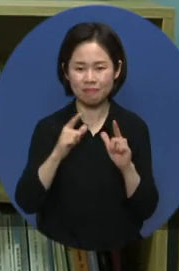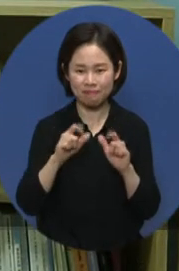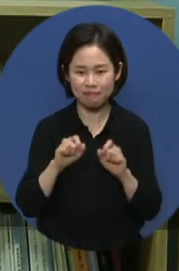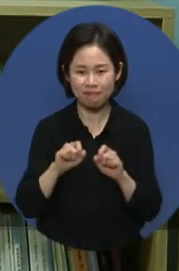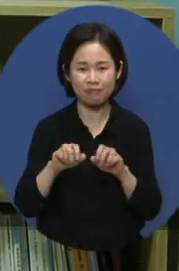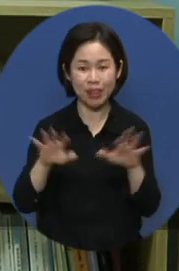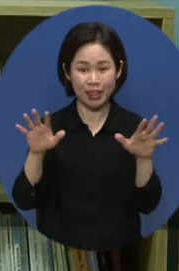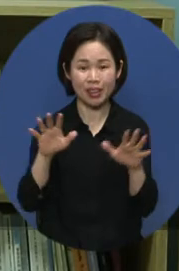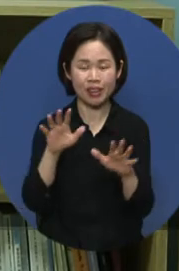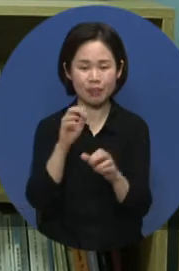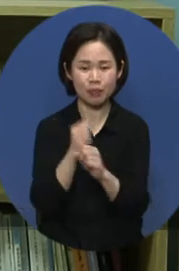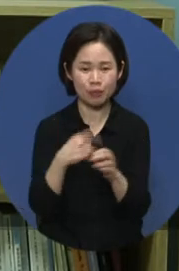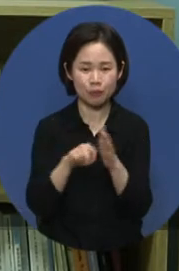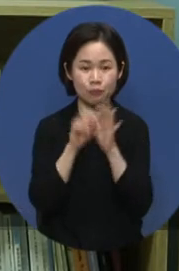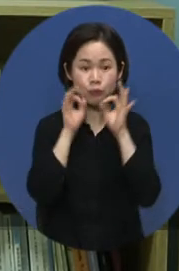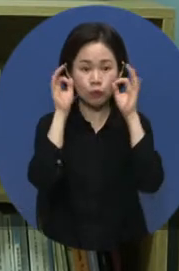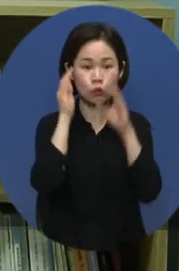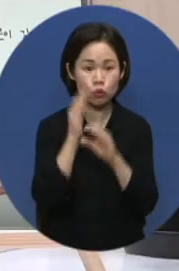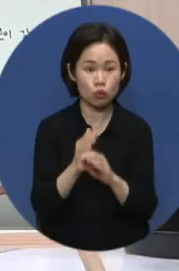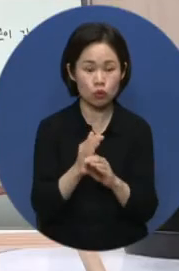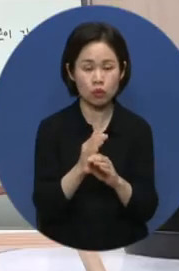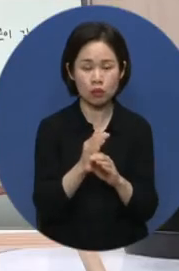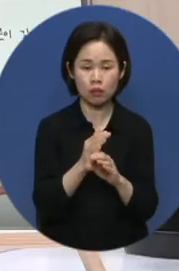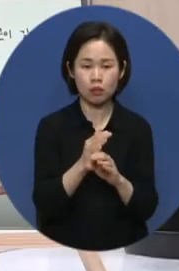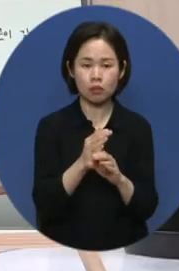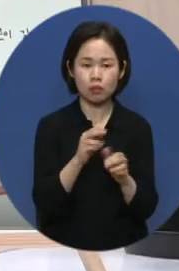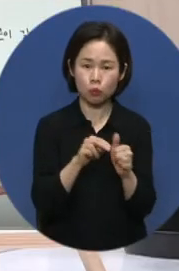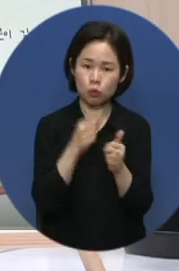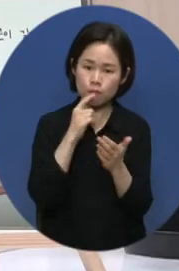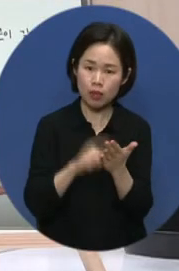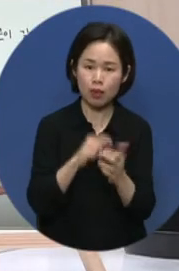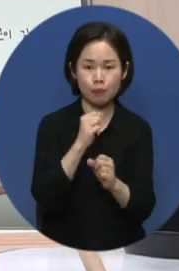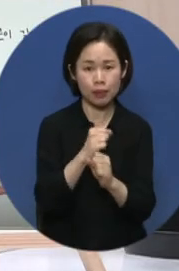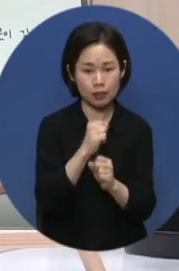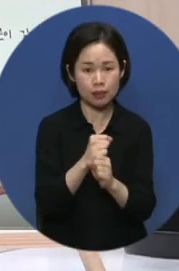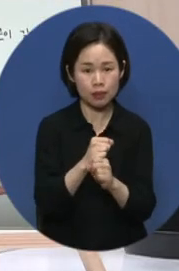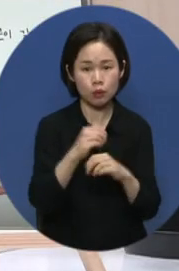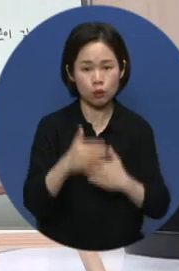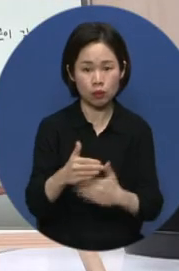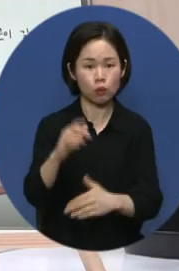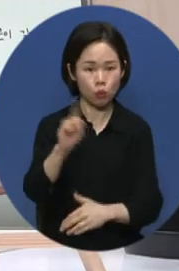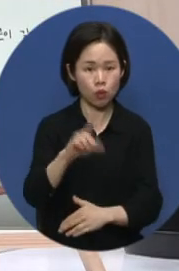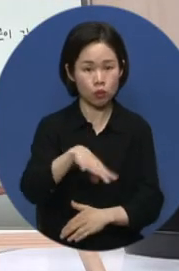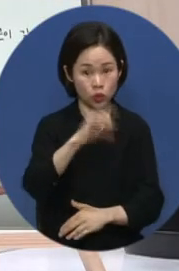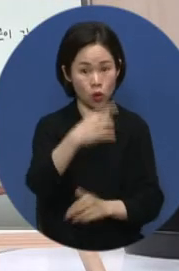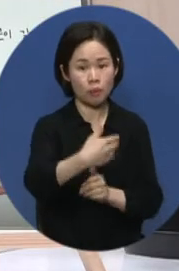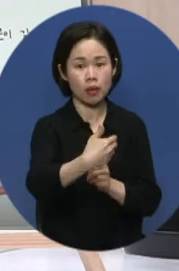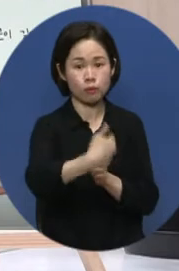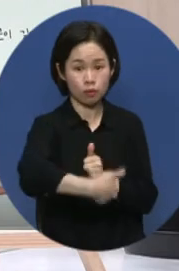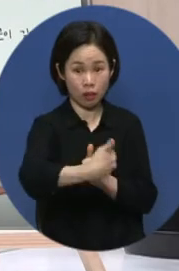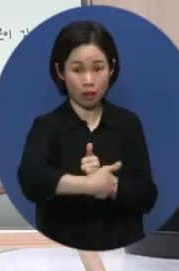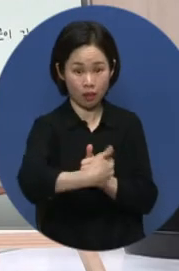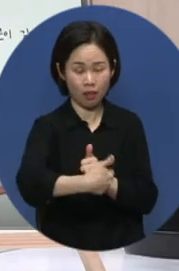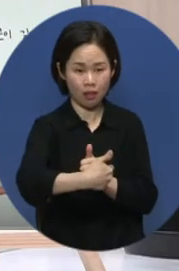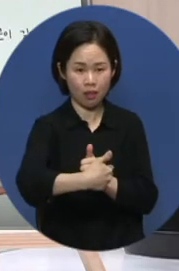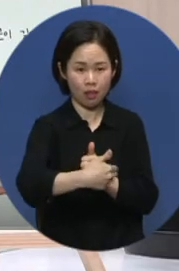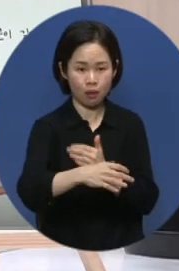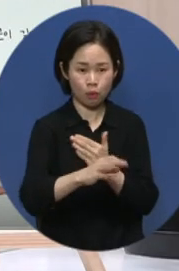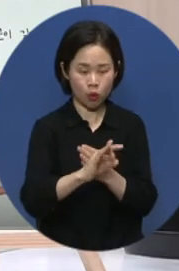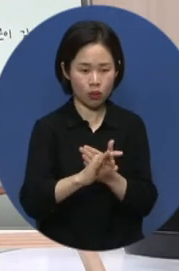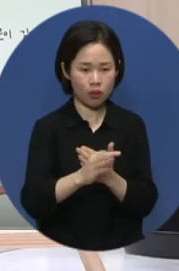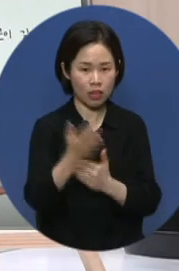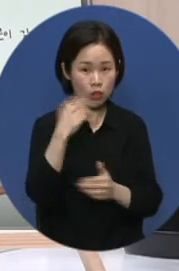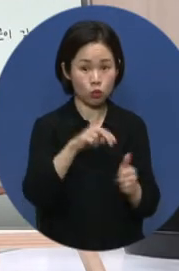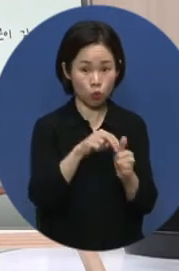그럼 제작 과정은 어떻게 이루어지나요? 네, 이제 쉬운 정보가 의뢰가 들어온다고 하면은 기존의 정보를 저희한테